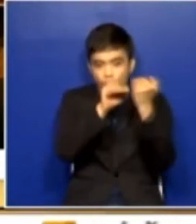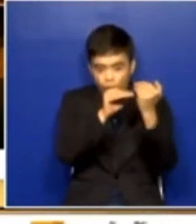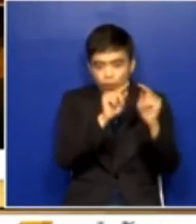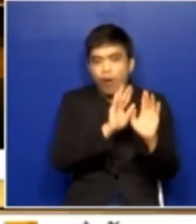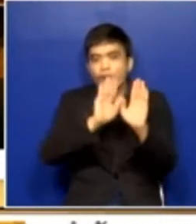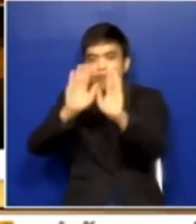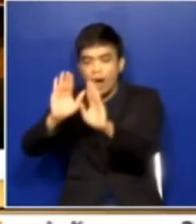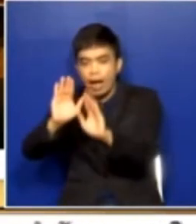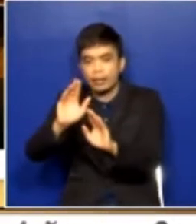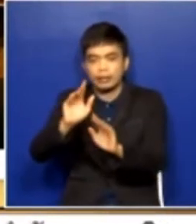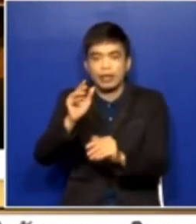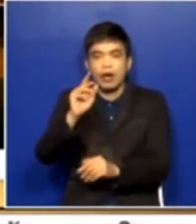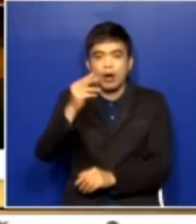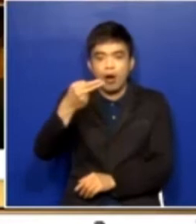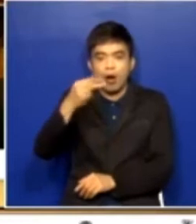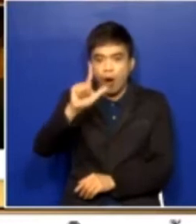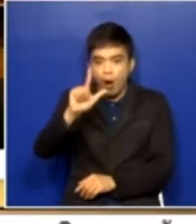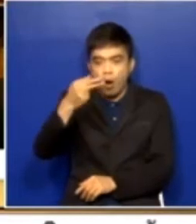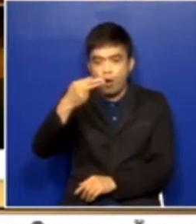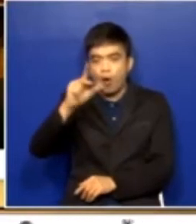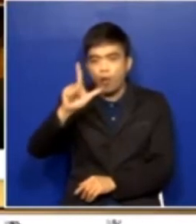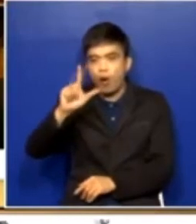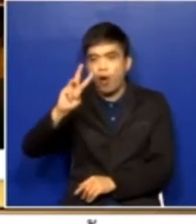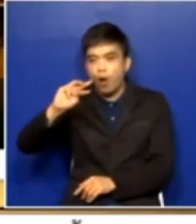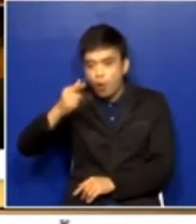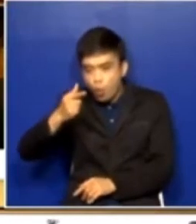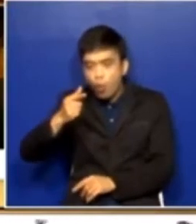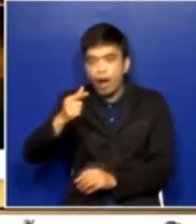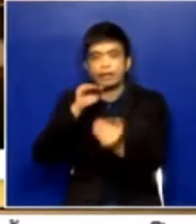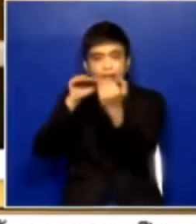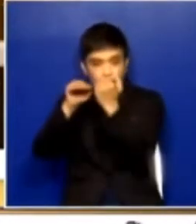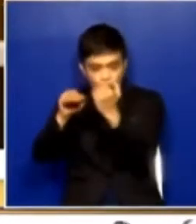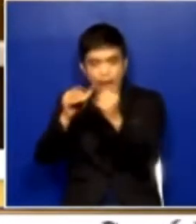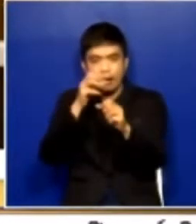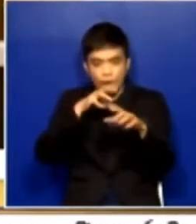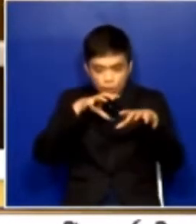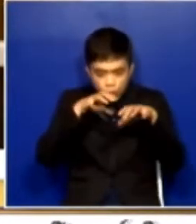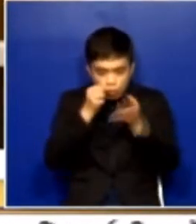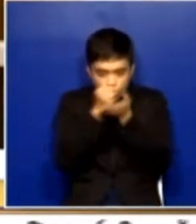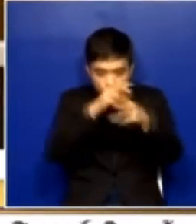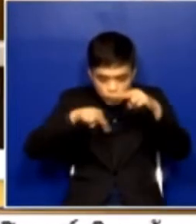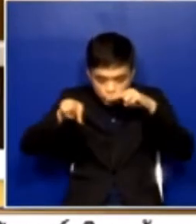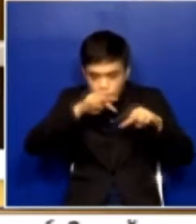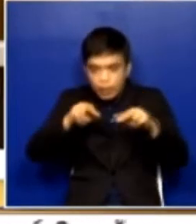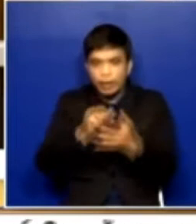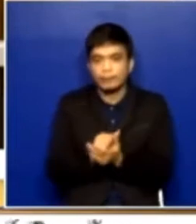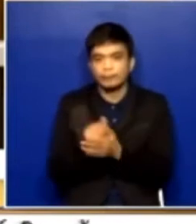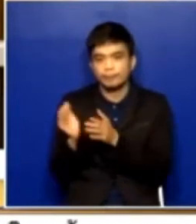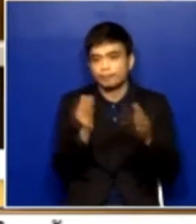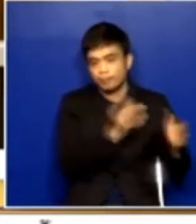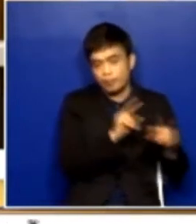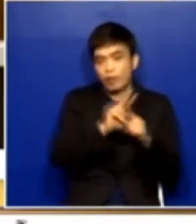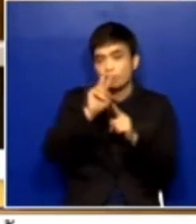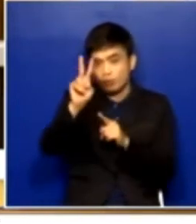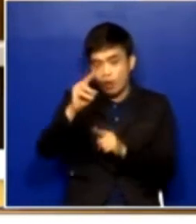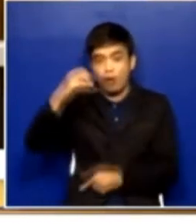นบทให้ช่วยเข้ามาดำเนินการด้วยครับข้อ2นะครับเรื่องที่2ขอความอนุเคราะห์จากการไฟฟ้านครหลว